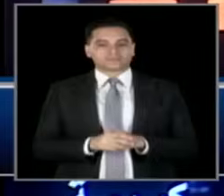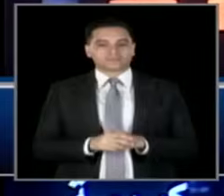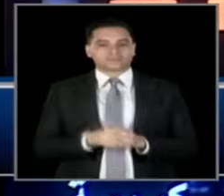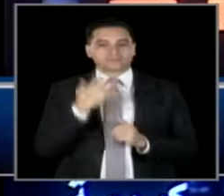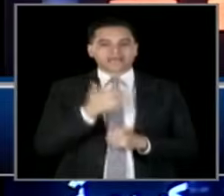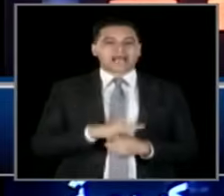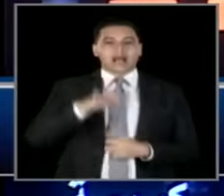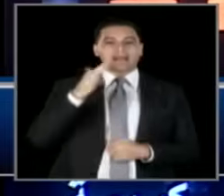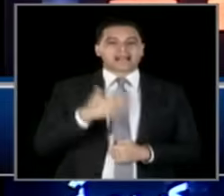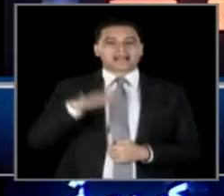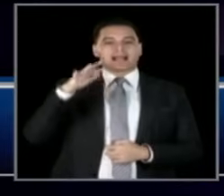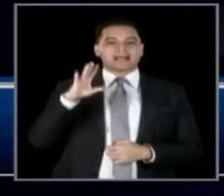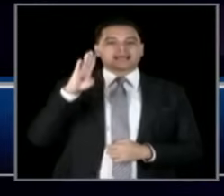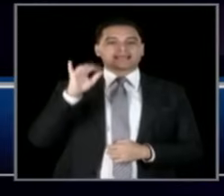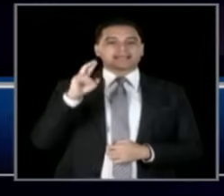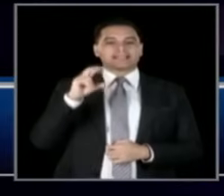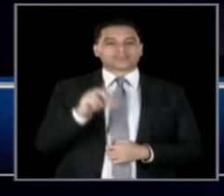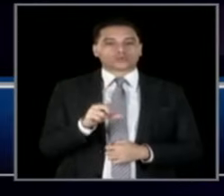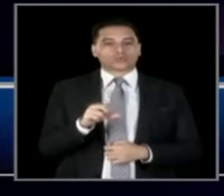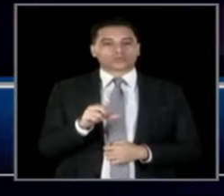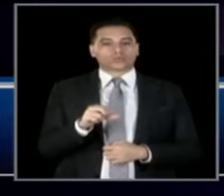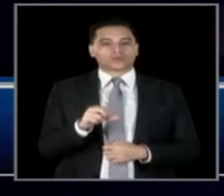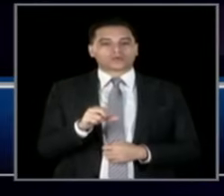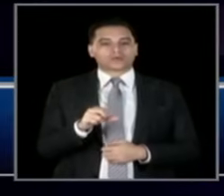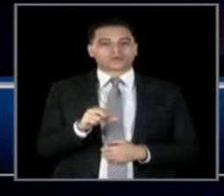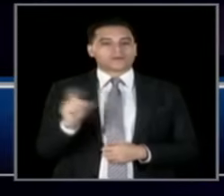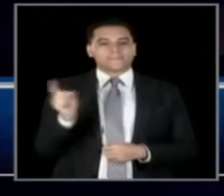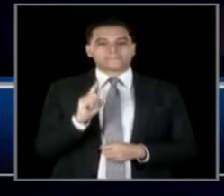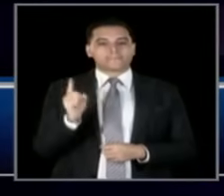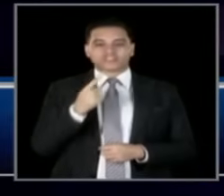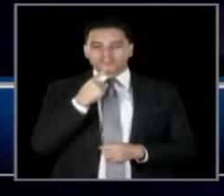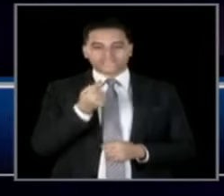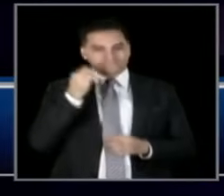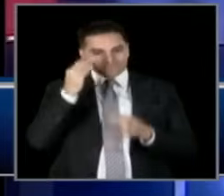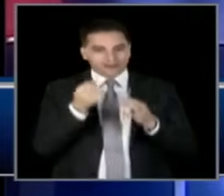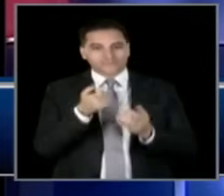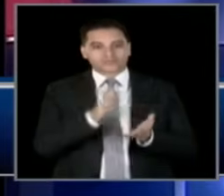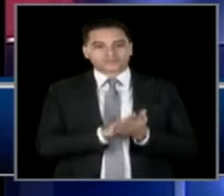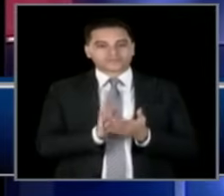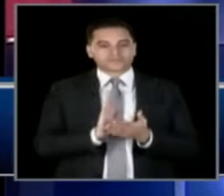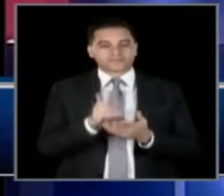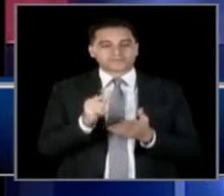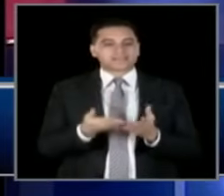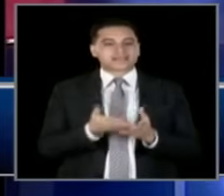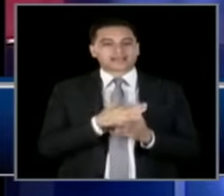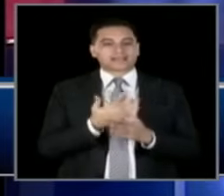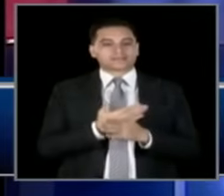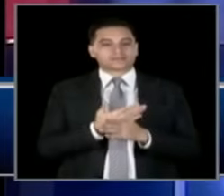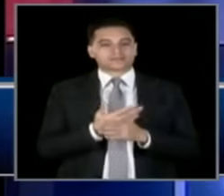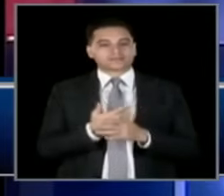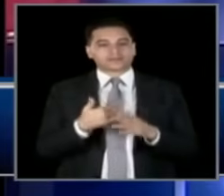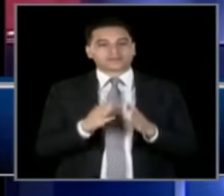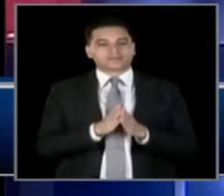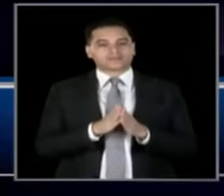جبل كيتو. جبل كيتو. ما خدتيش فرصة تتناقشي، مستعجلة ليه؟ سوري. طبعا